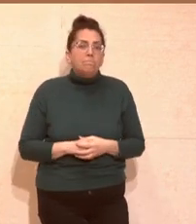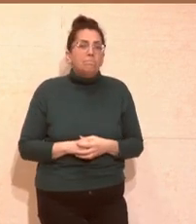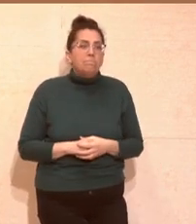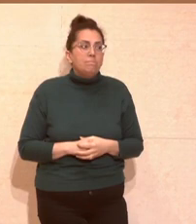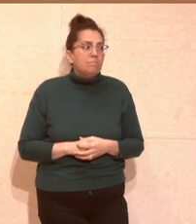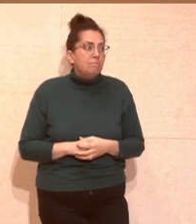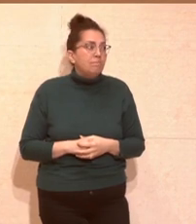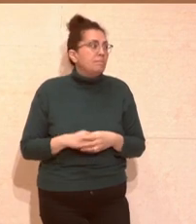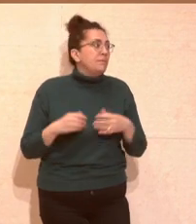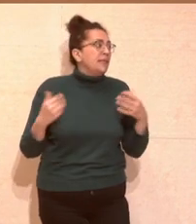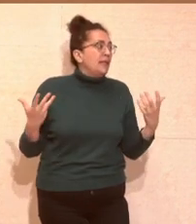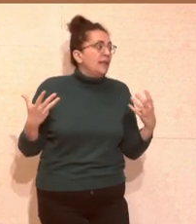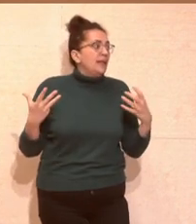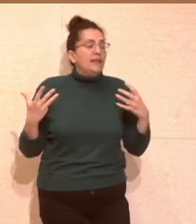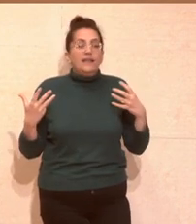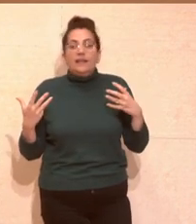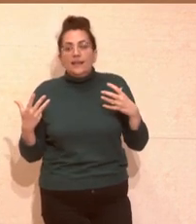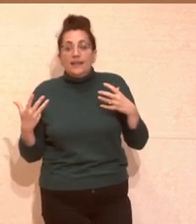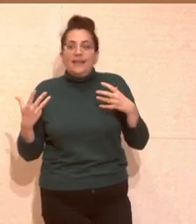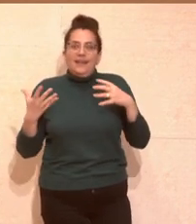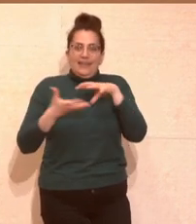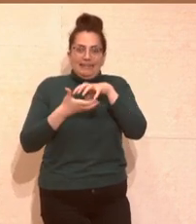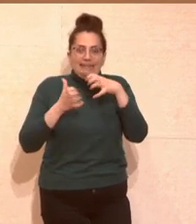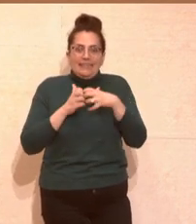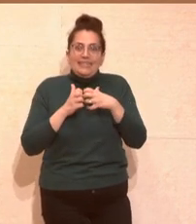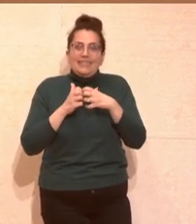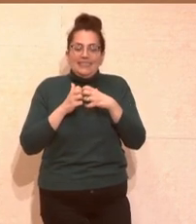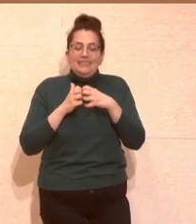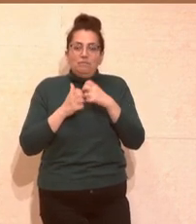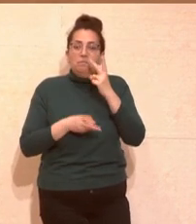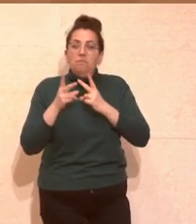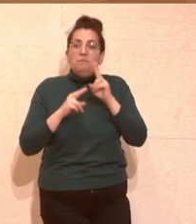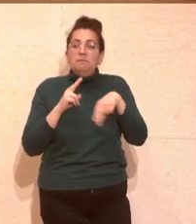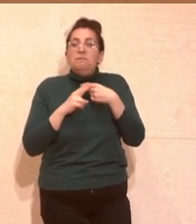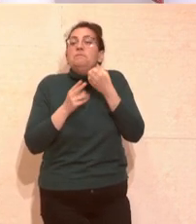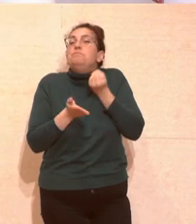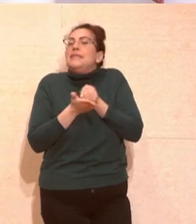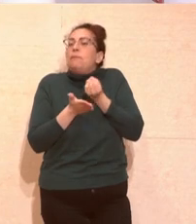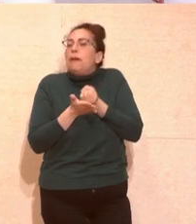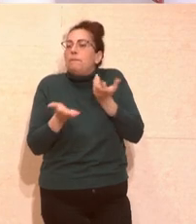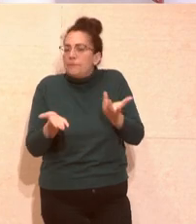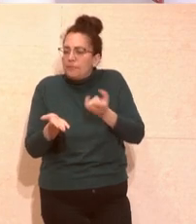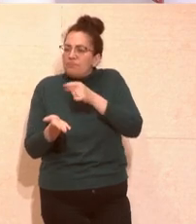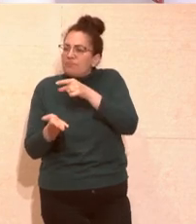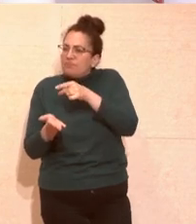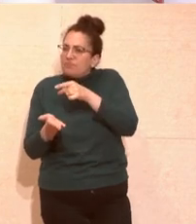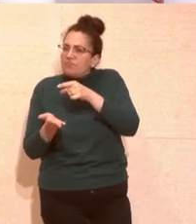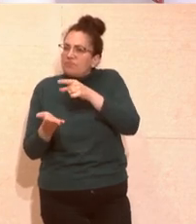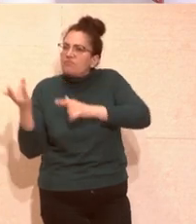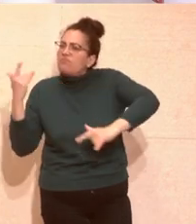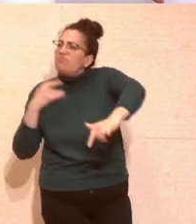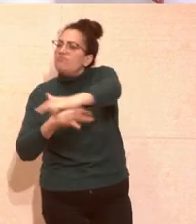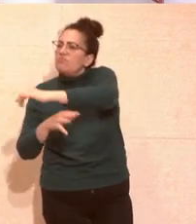extrêmement complexe, je peux peut-être juste esquisser une réponse. Vous avez dit que vous travaillez à la fois en milieu spécialisé et peut-être auprès